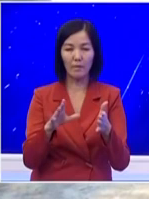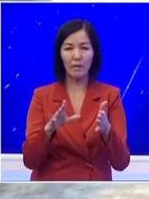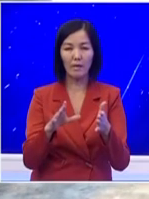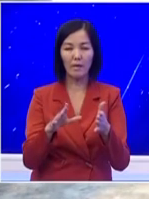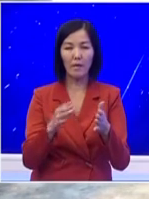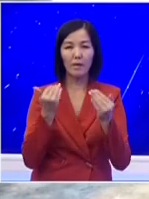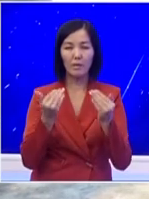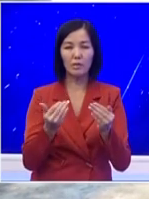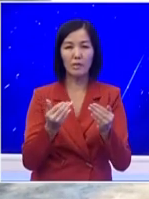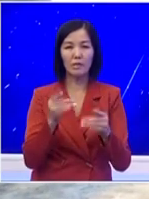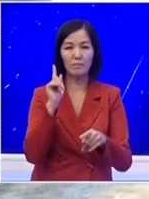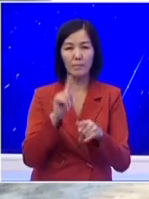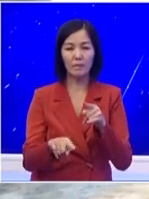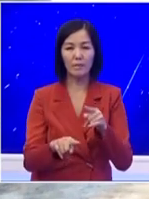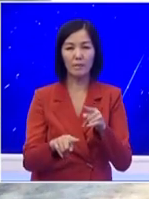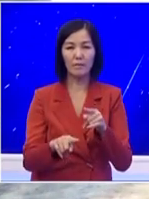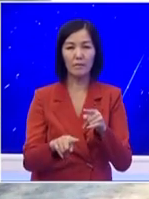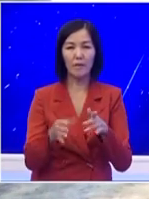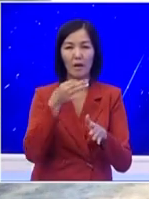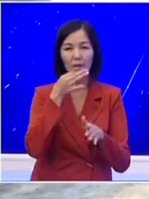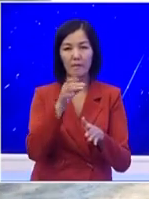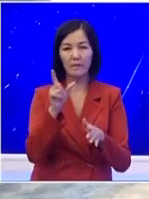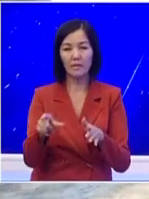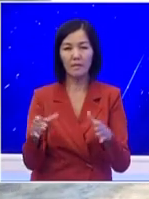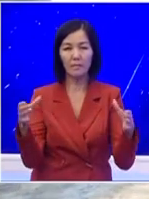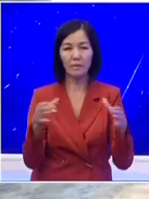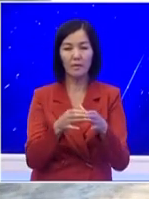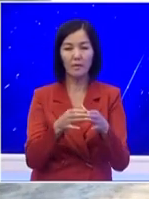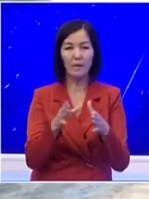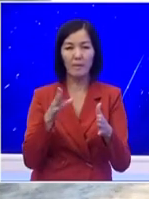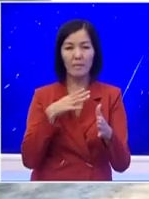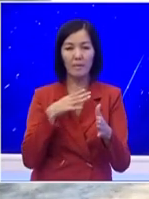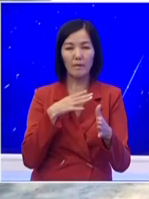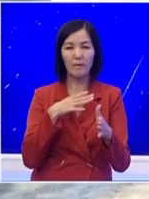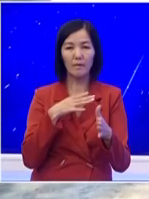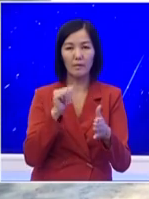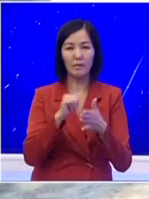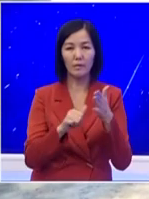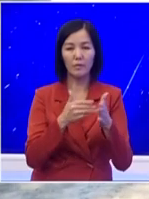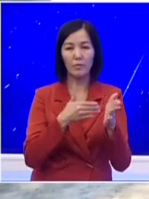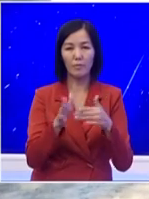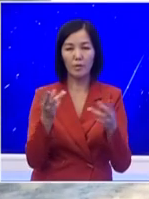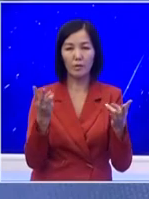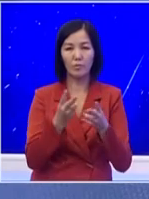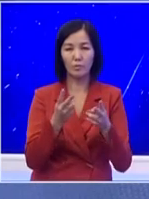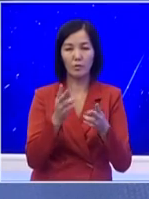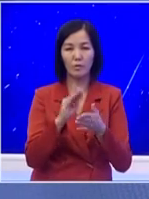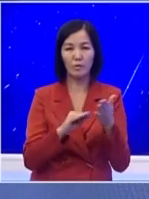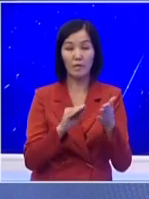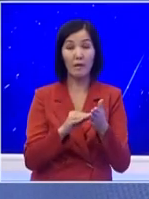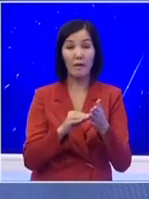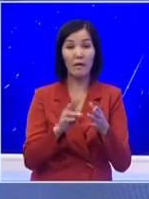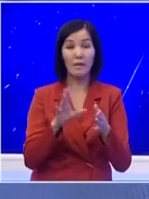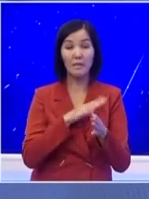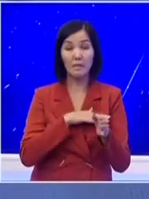выявленных недостатков к должностным лицам данных организаций и учреждений выдано предписание. В случае